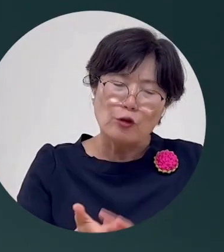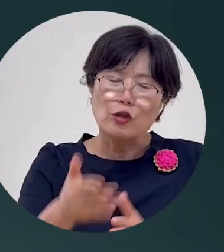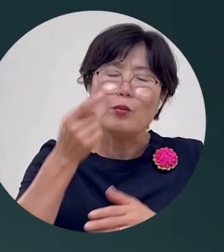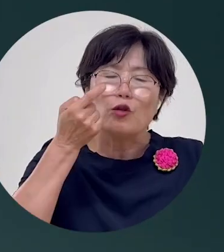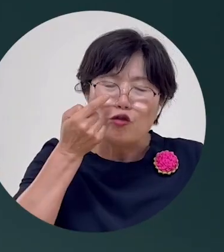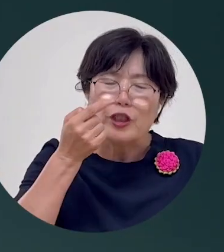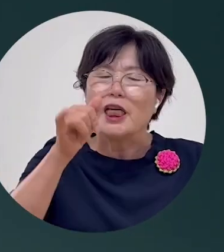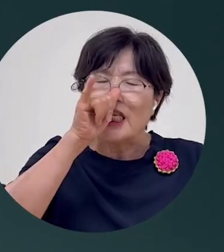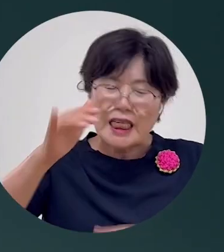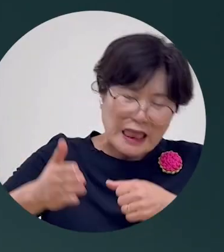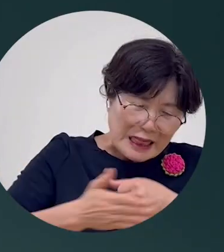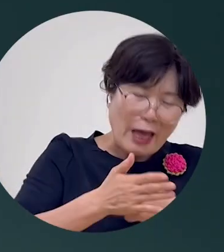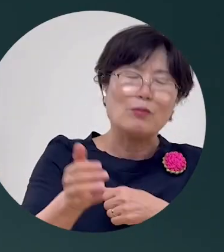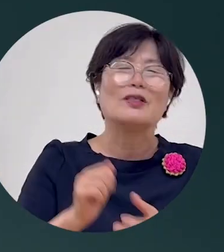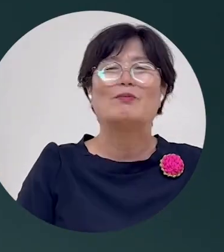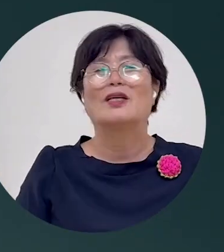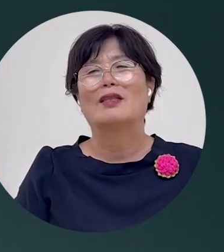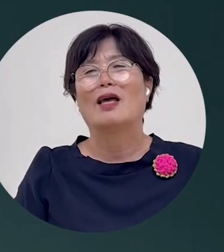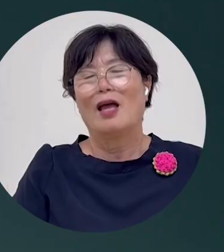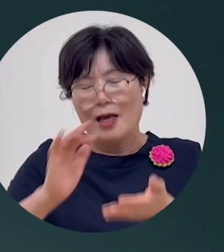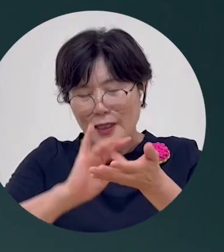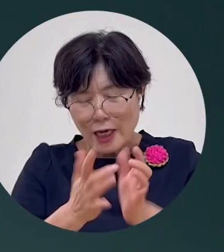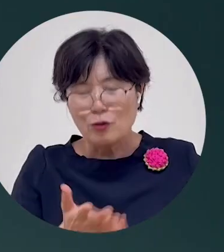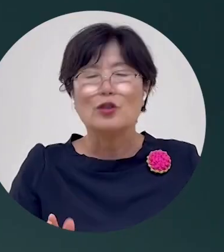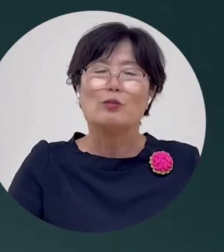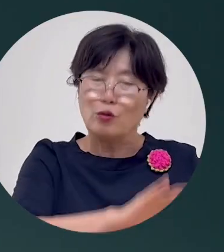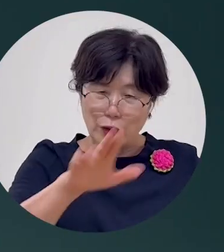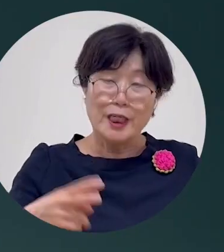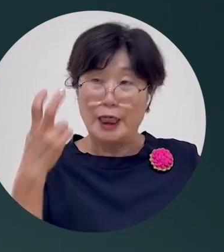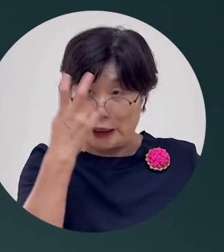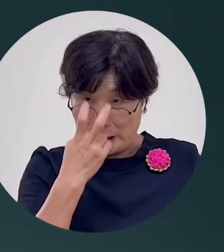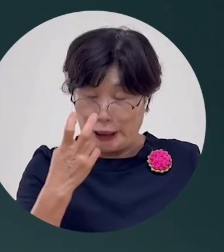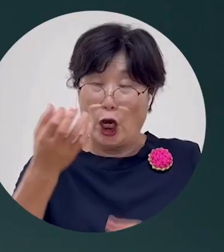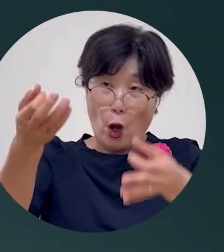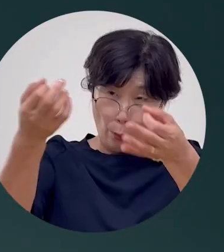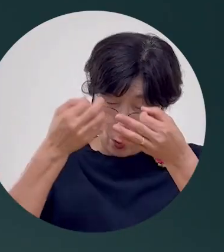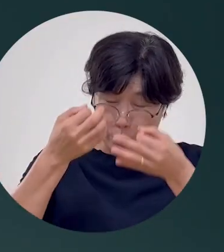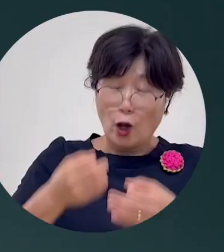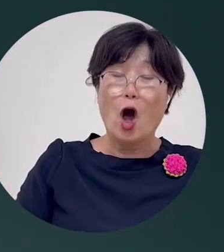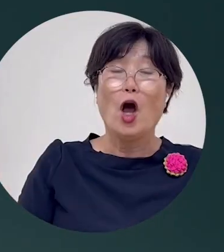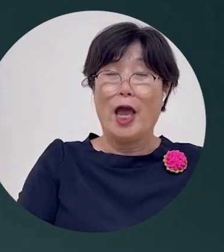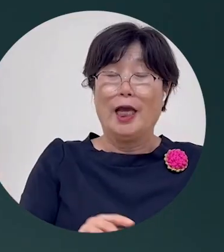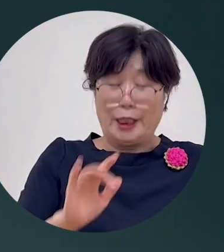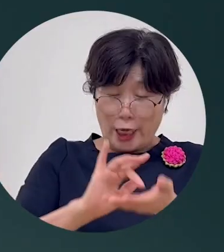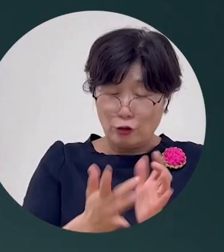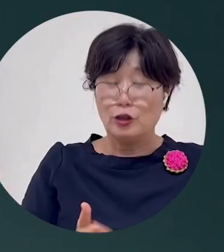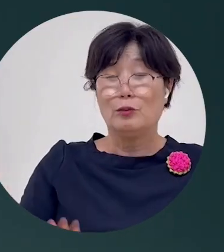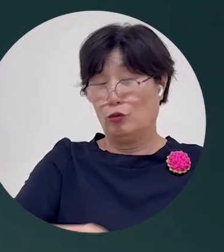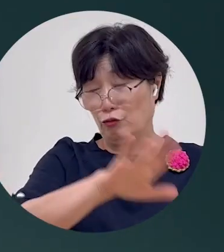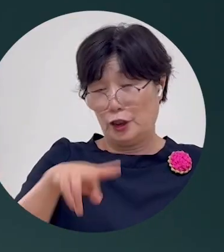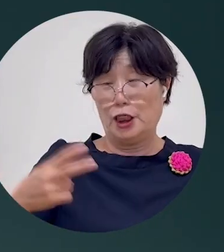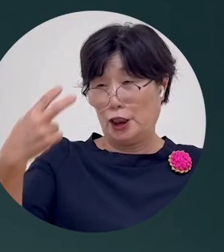때문입니다. 여러분, 예수님이 우리를 지켜보시는 것이 부담스러우세요?